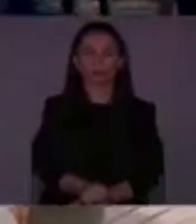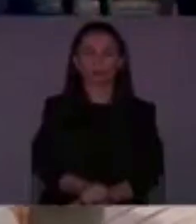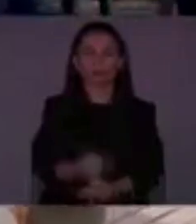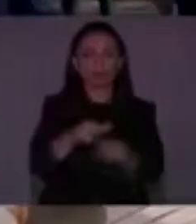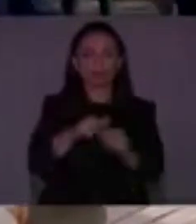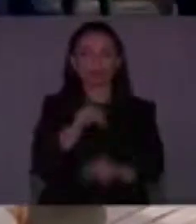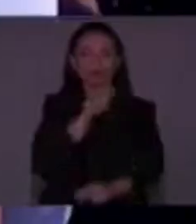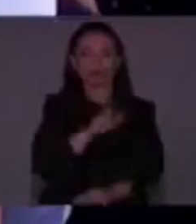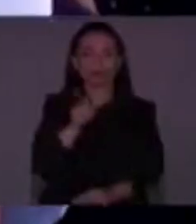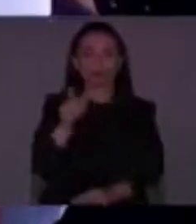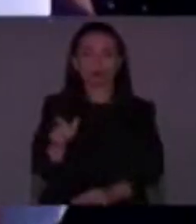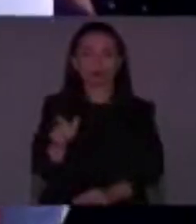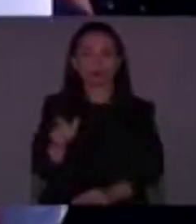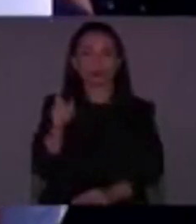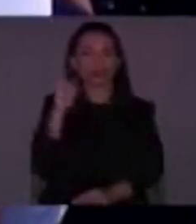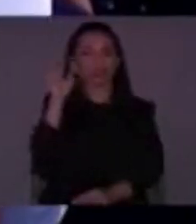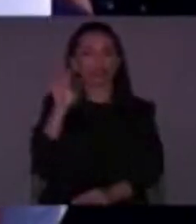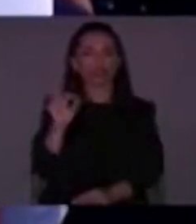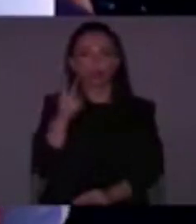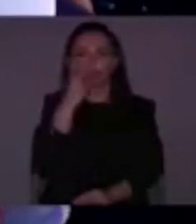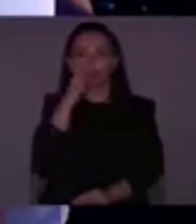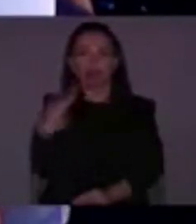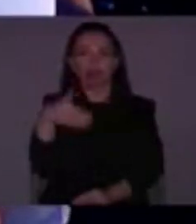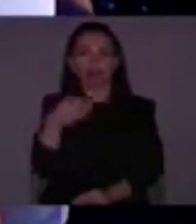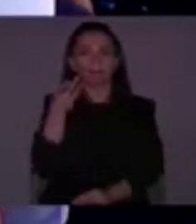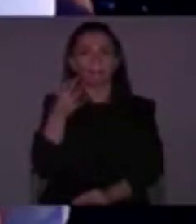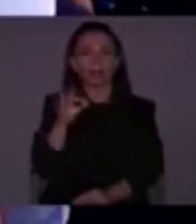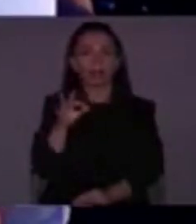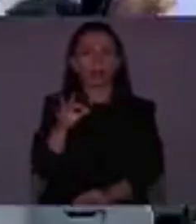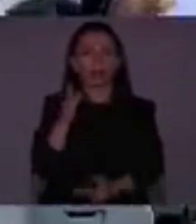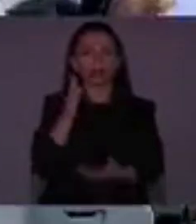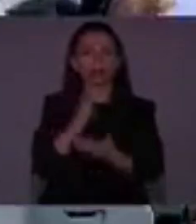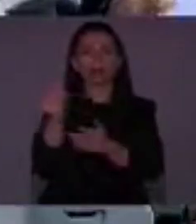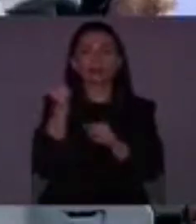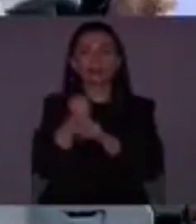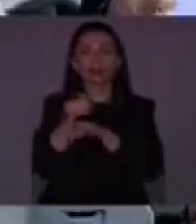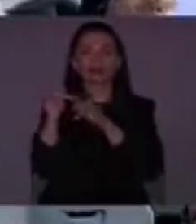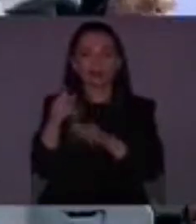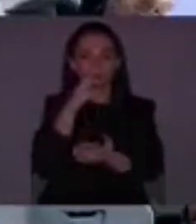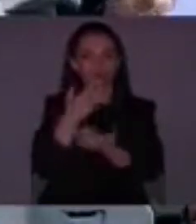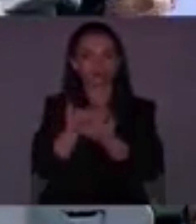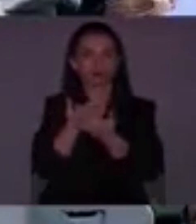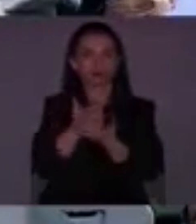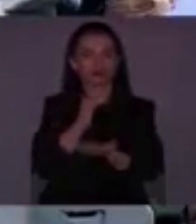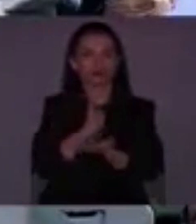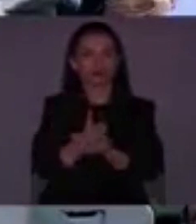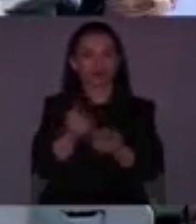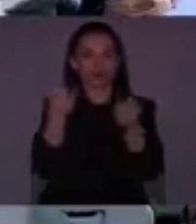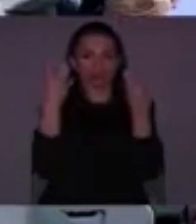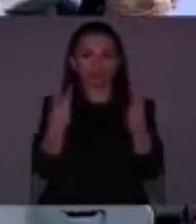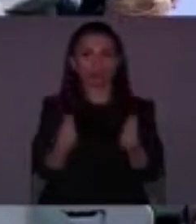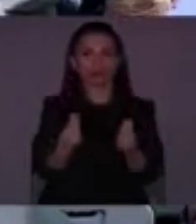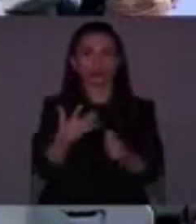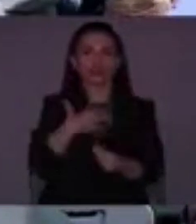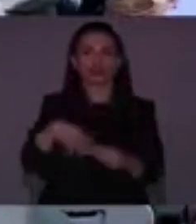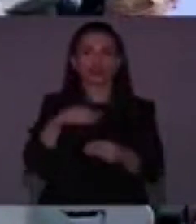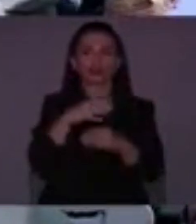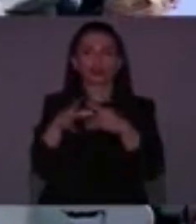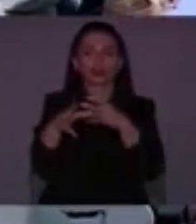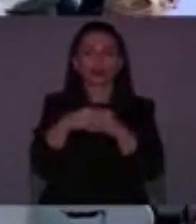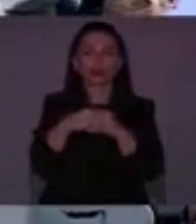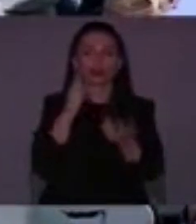ეს ადამიანები ხშირად არ ჩანან, მაგრამ ჩანს მათი გაკეთებული საქმეები. დღეს ჩვენთან